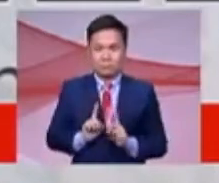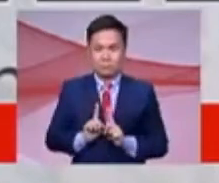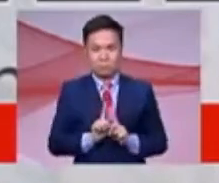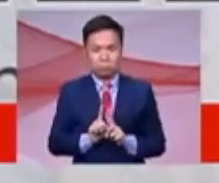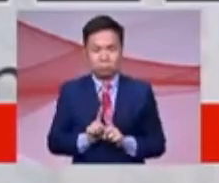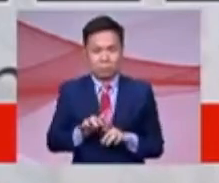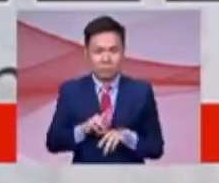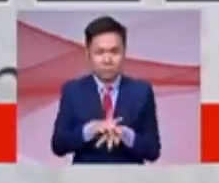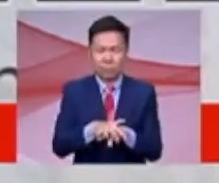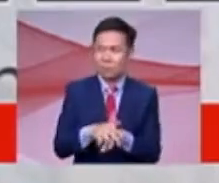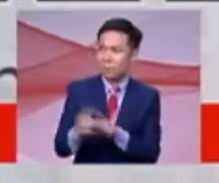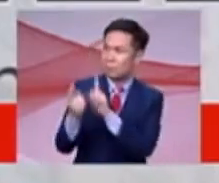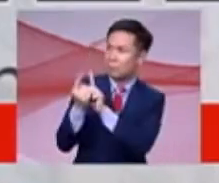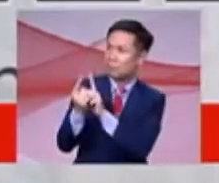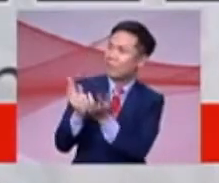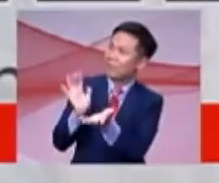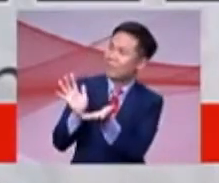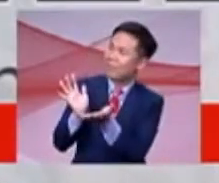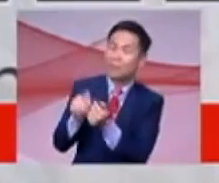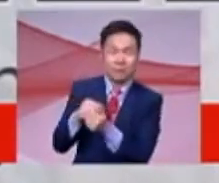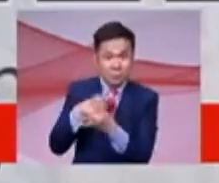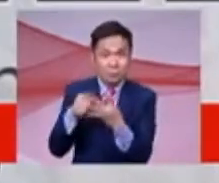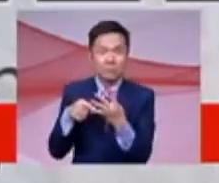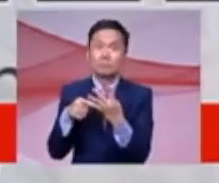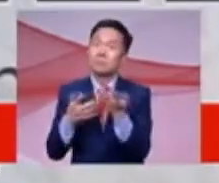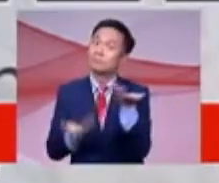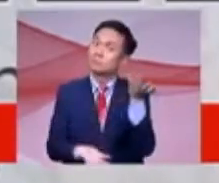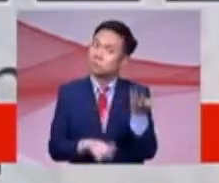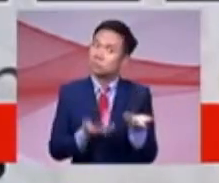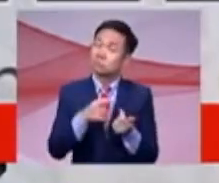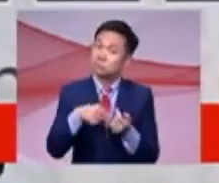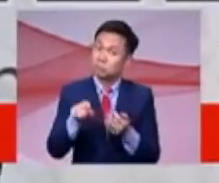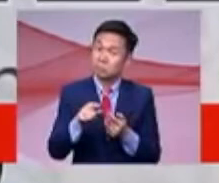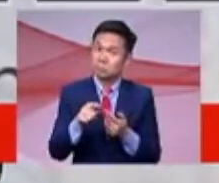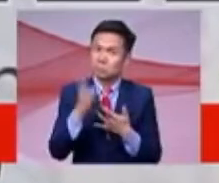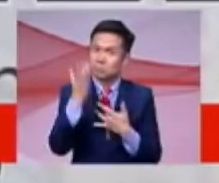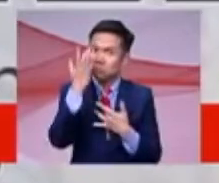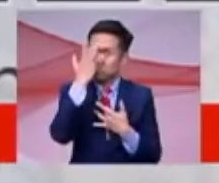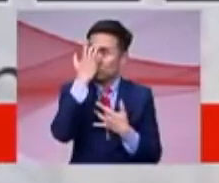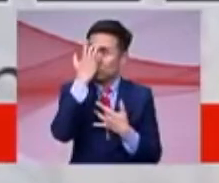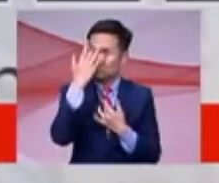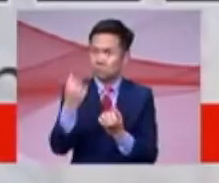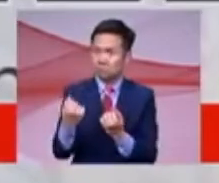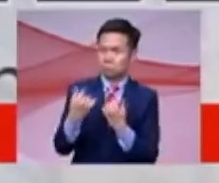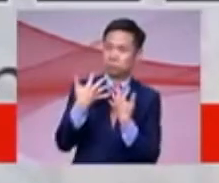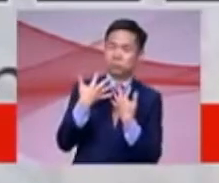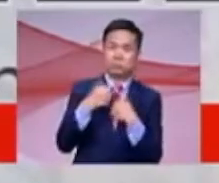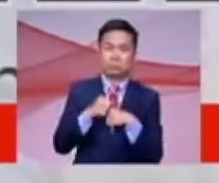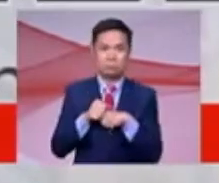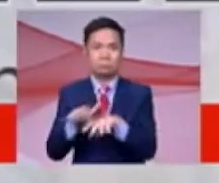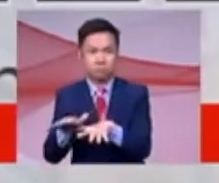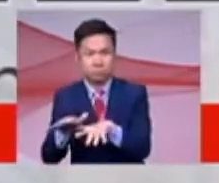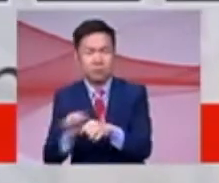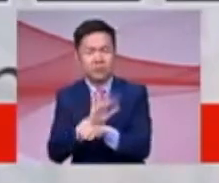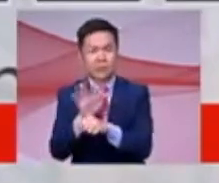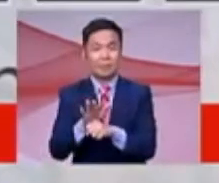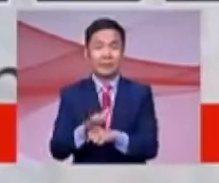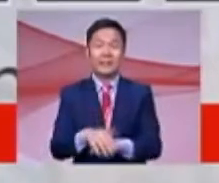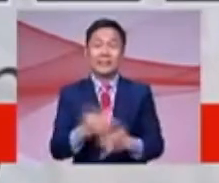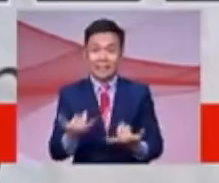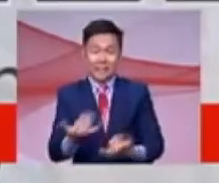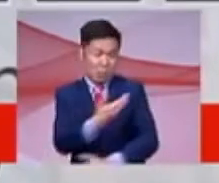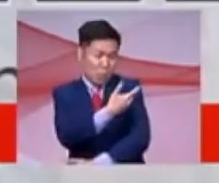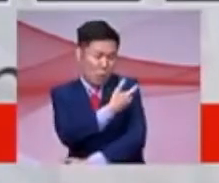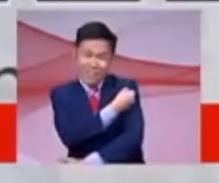dan kita bersembang dengan dekat, jadi kemungkinan kita dijangkiti itu amat tinggi. Dan keupayaan vaksinasi masih dalam